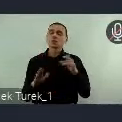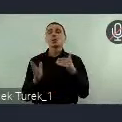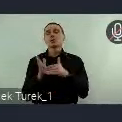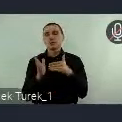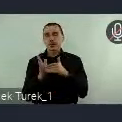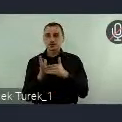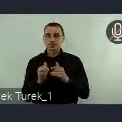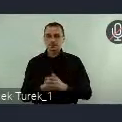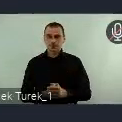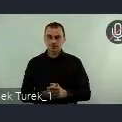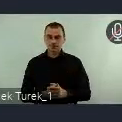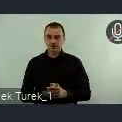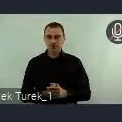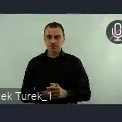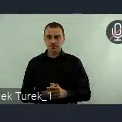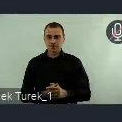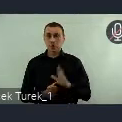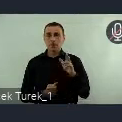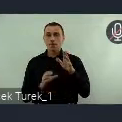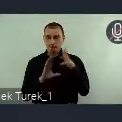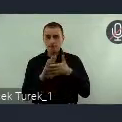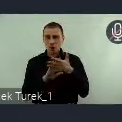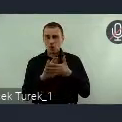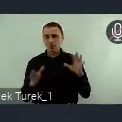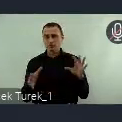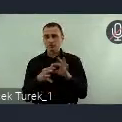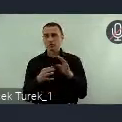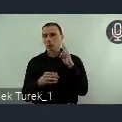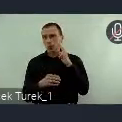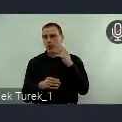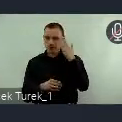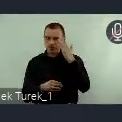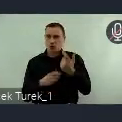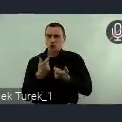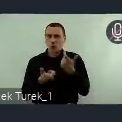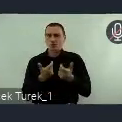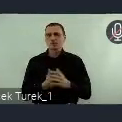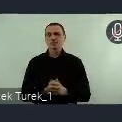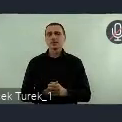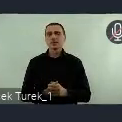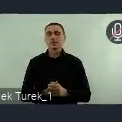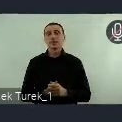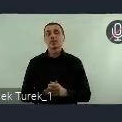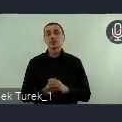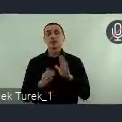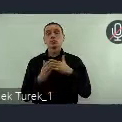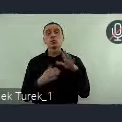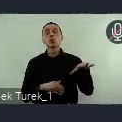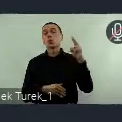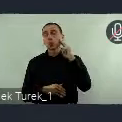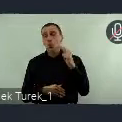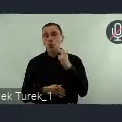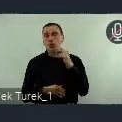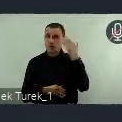może pan Jacek coś powiedzieć bo ludzie którzy mają związek z osobami głuchymi mogą coś powiedzieć Ja raczej mam takie doświadczenia z osobami głuchymi żonę wolą